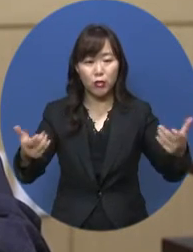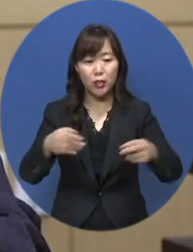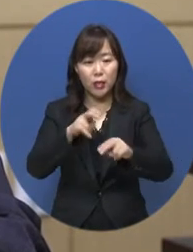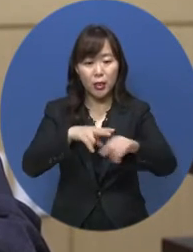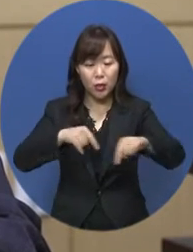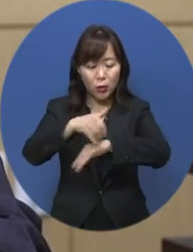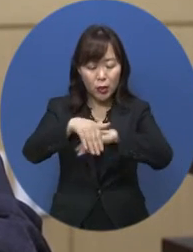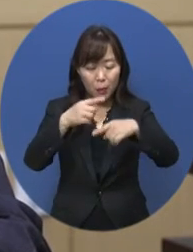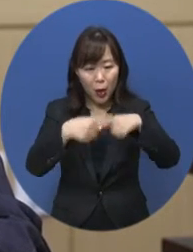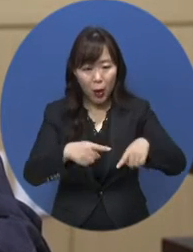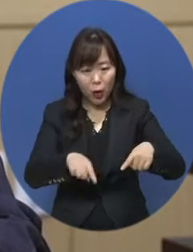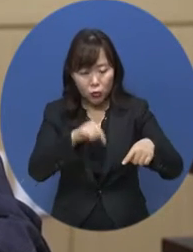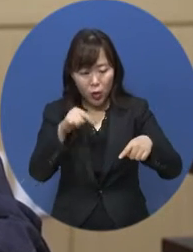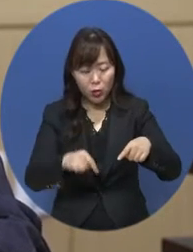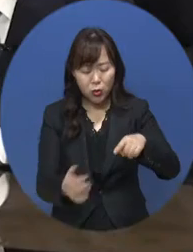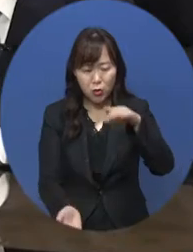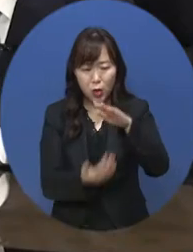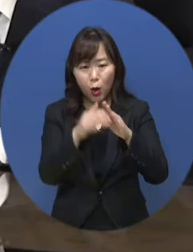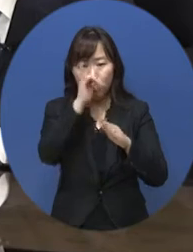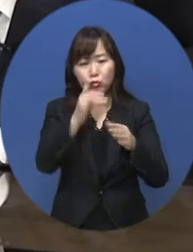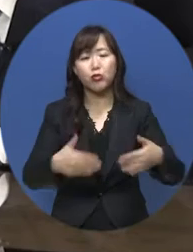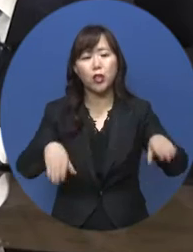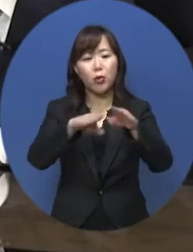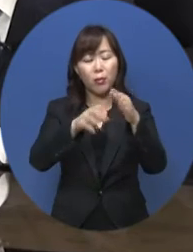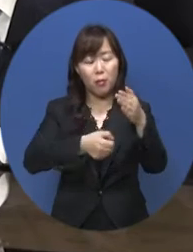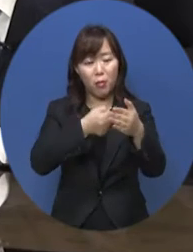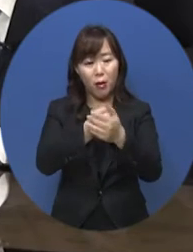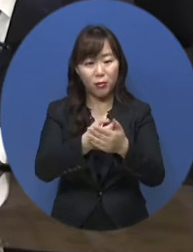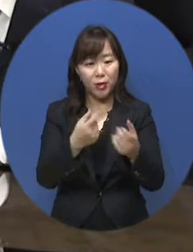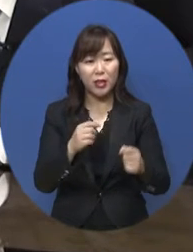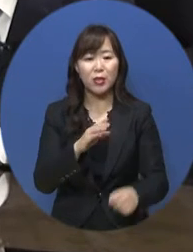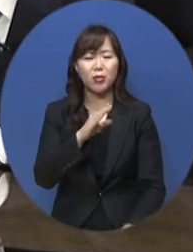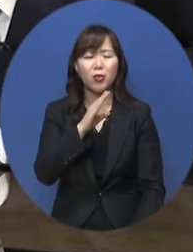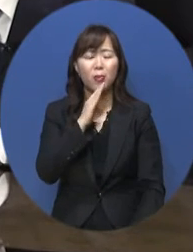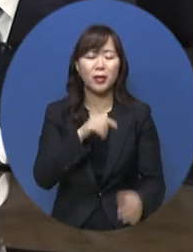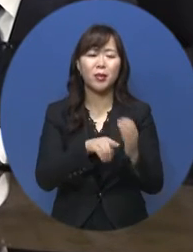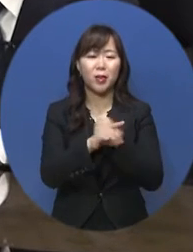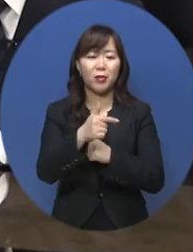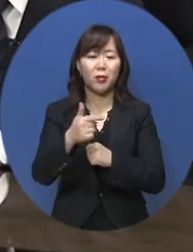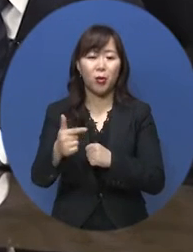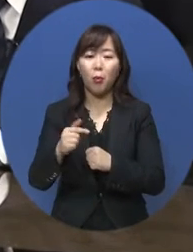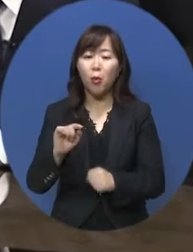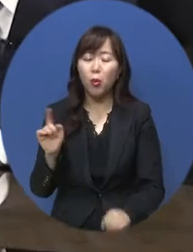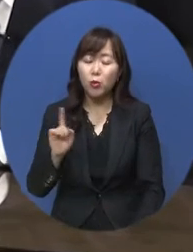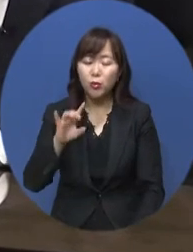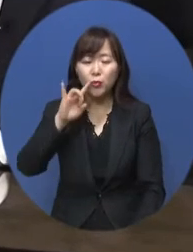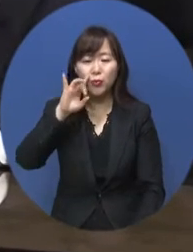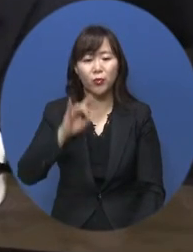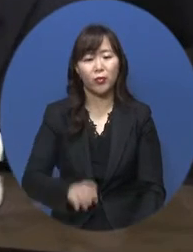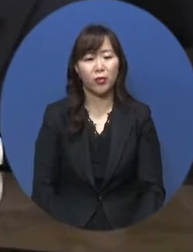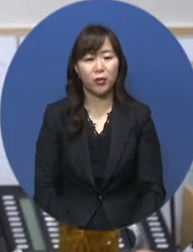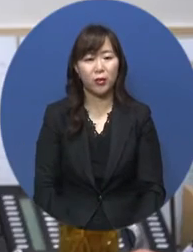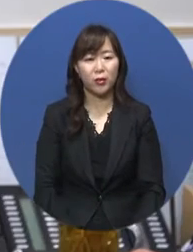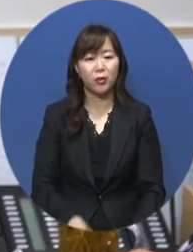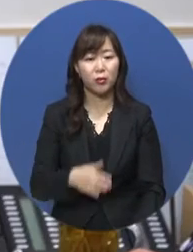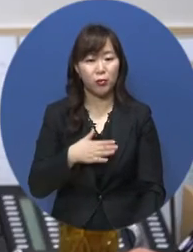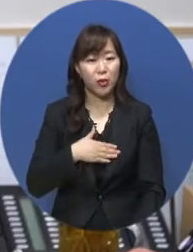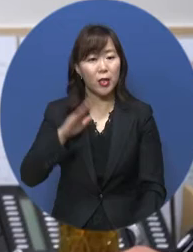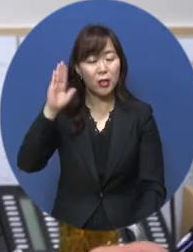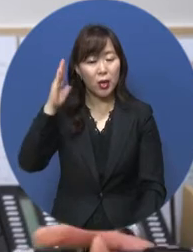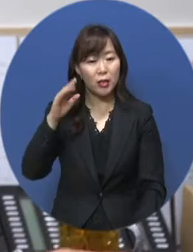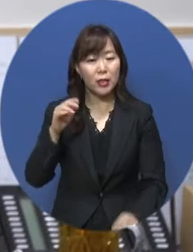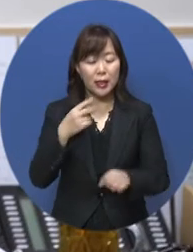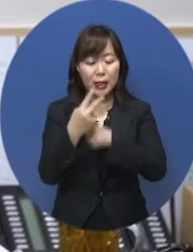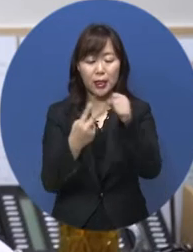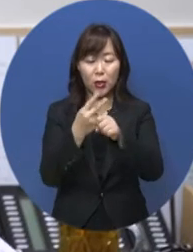평가에서 최우수 기관으로 선정이 되었거든요. 상당히 의미 있는 성과죠. 예, 예. 어떤 성과들이? 그 이제 제가 최근